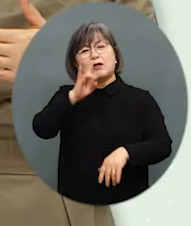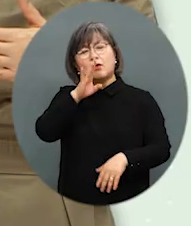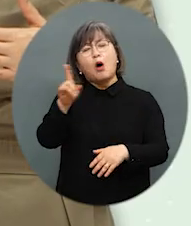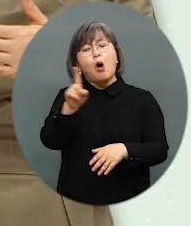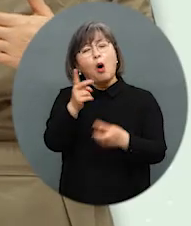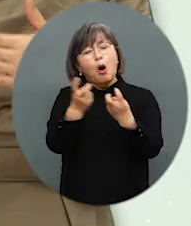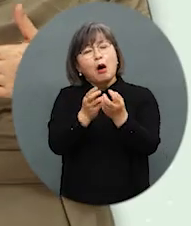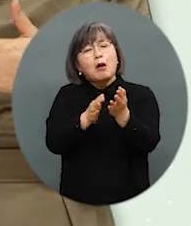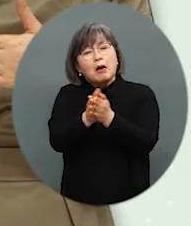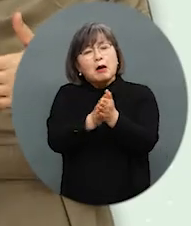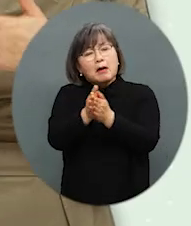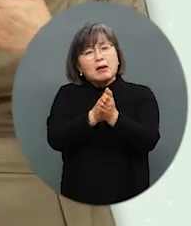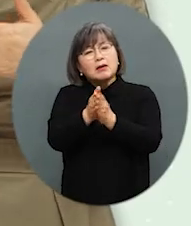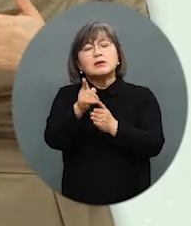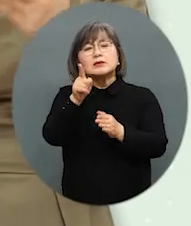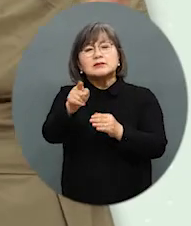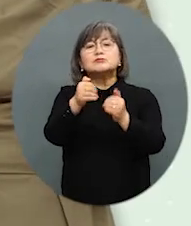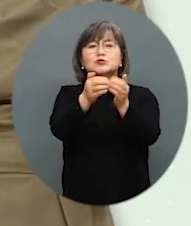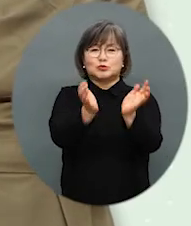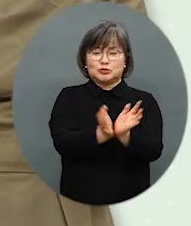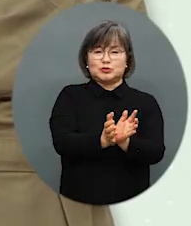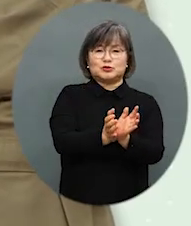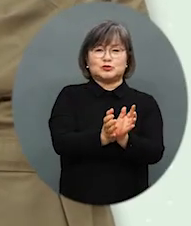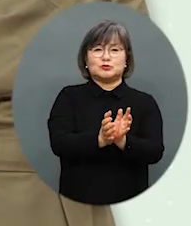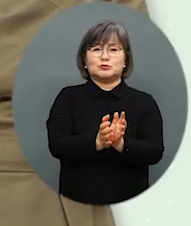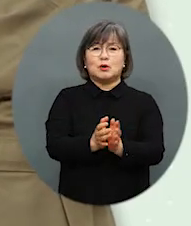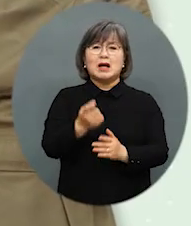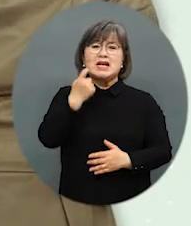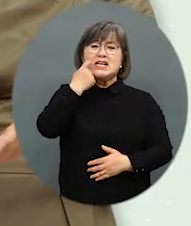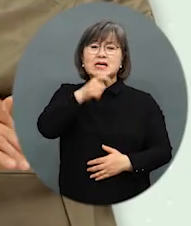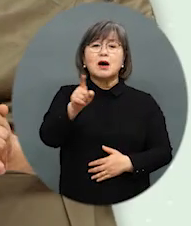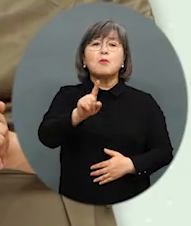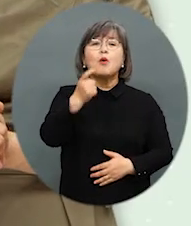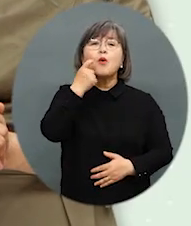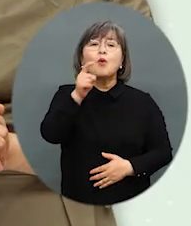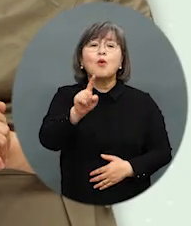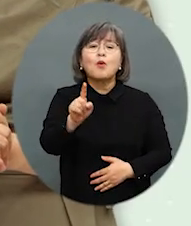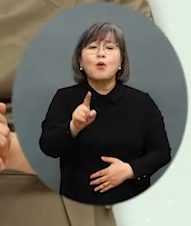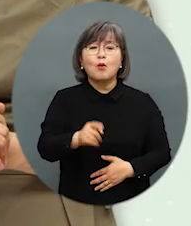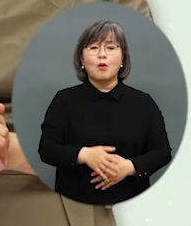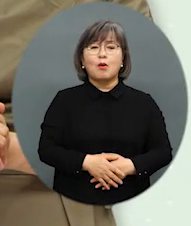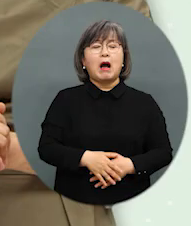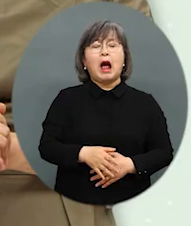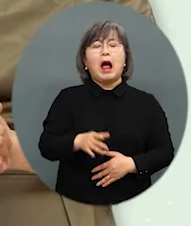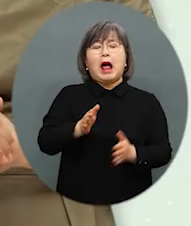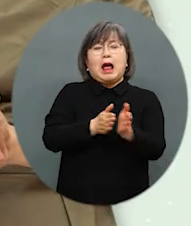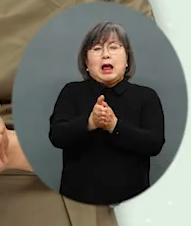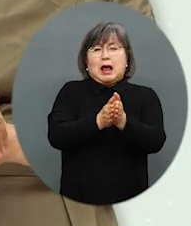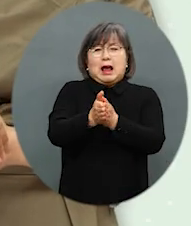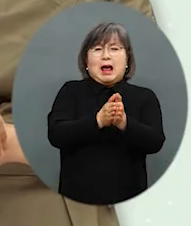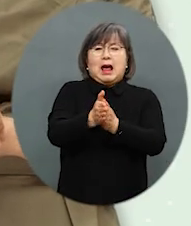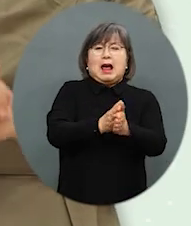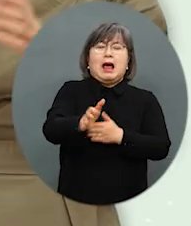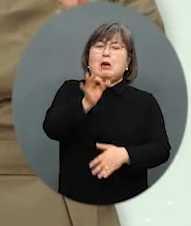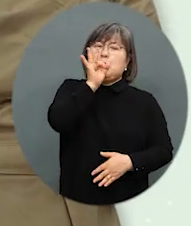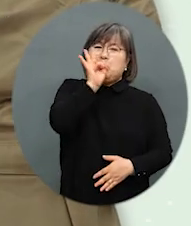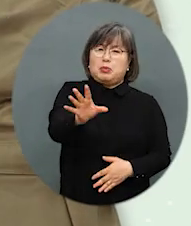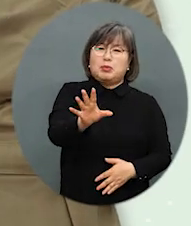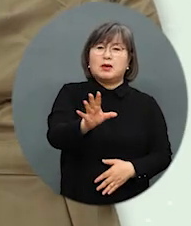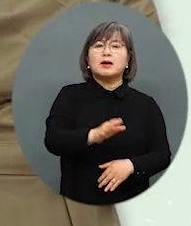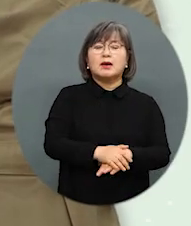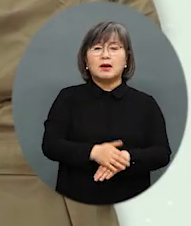부분. 어쩌다가 한 번씩 씻겨지는 그러한 부분이에요. 그럼 노란색 부분은요, 전혀 씻기지